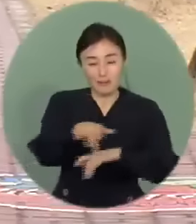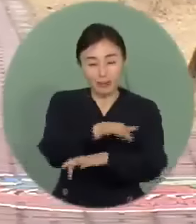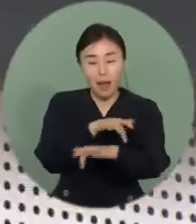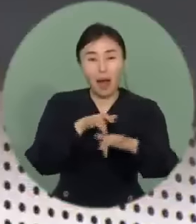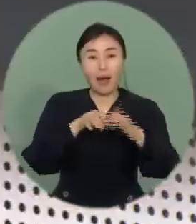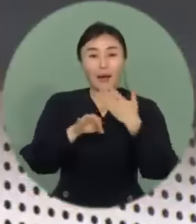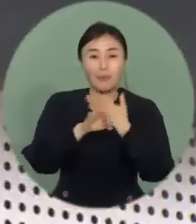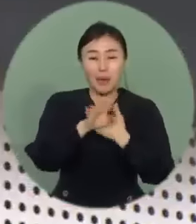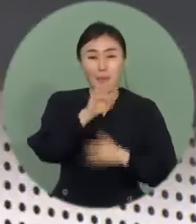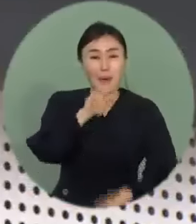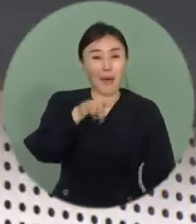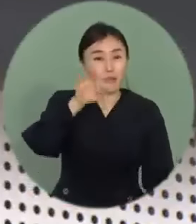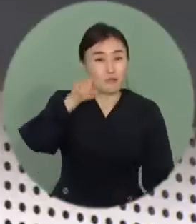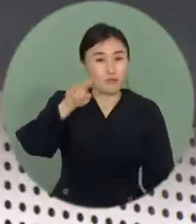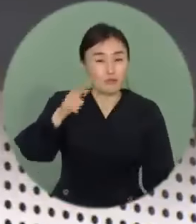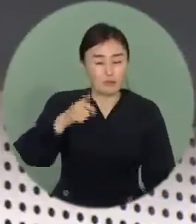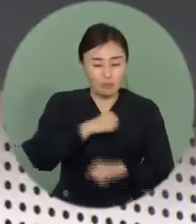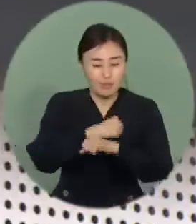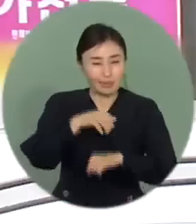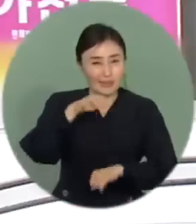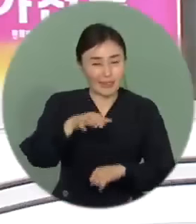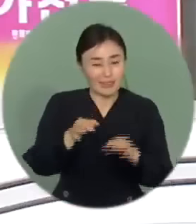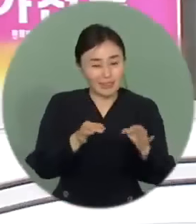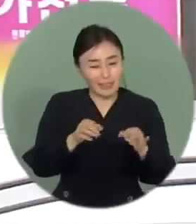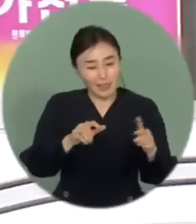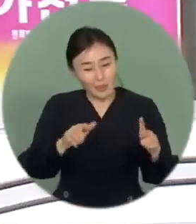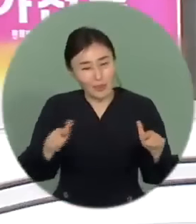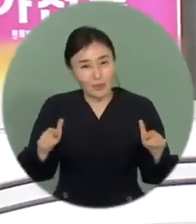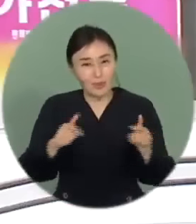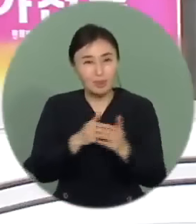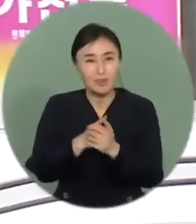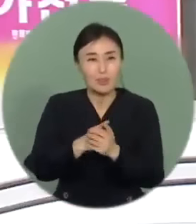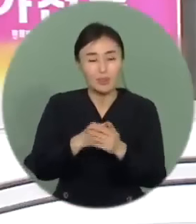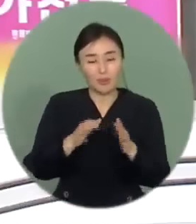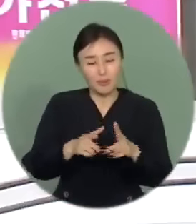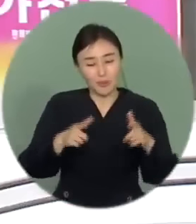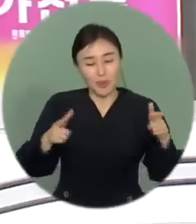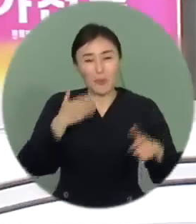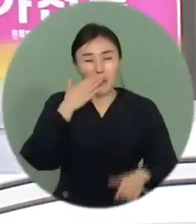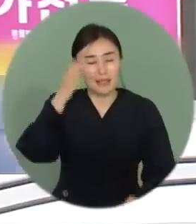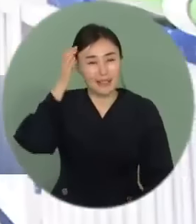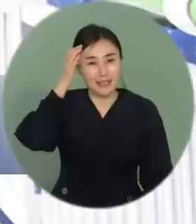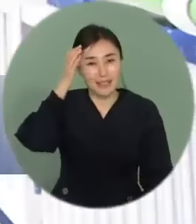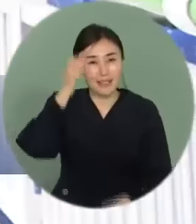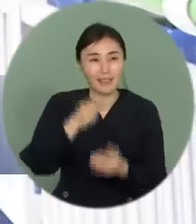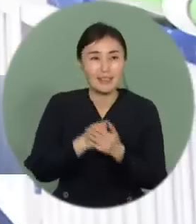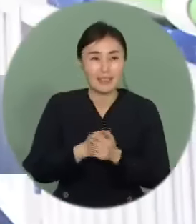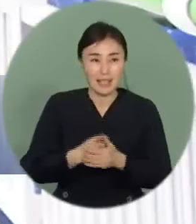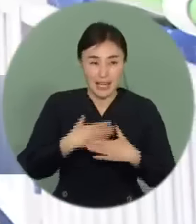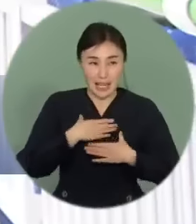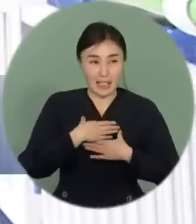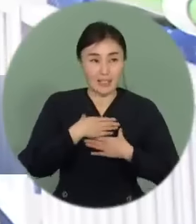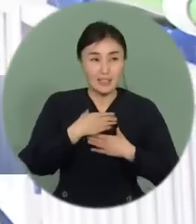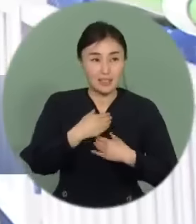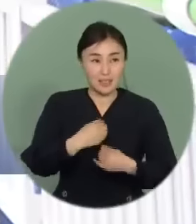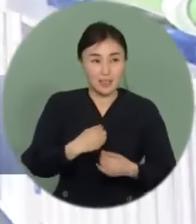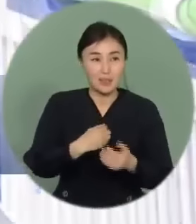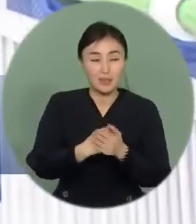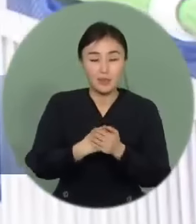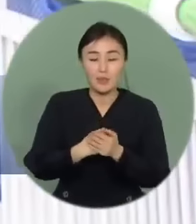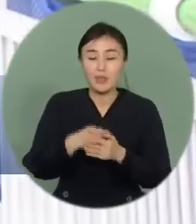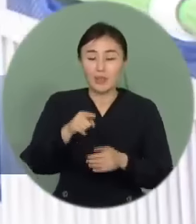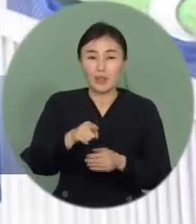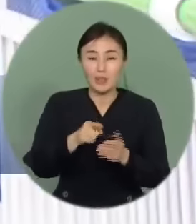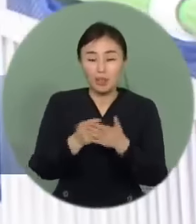군장대 침체된 상도 살아날 것이라는 기대에서 추진됐습니다 단대 푸른기 연결하는게 주 목적입니다